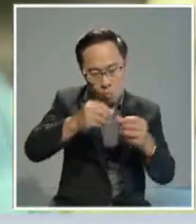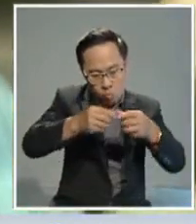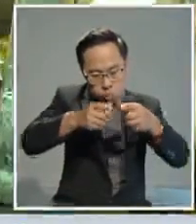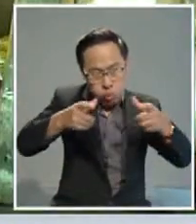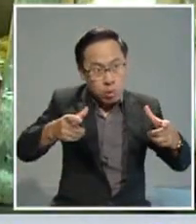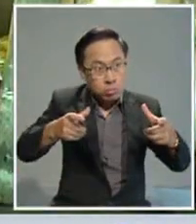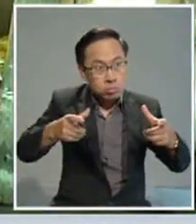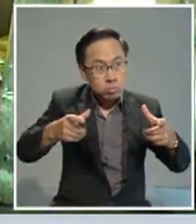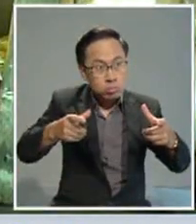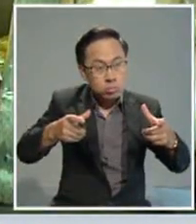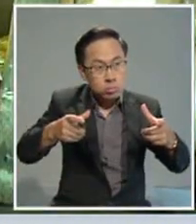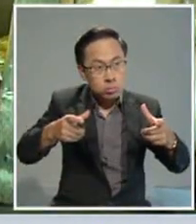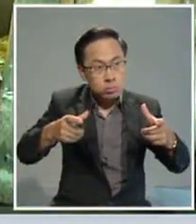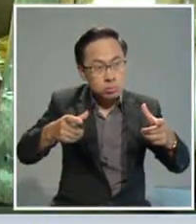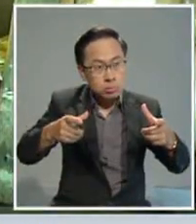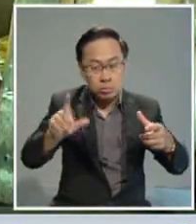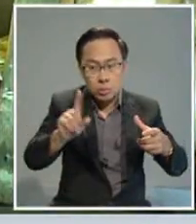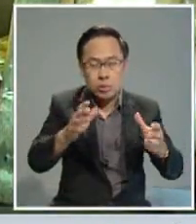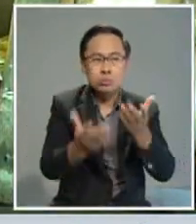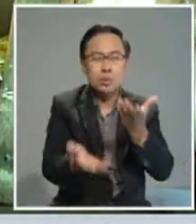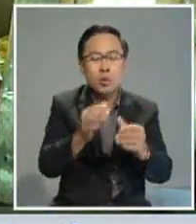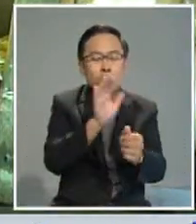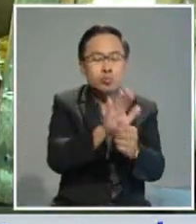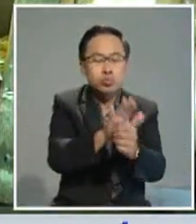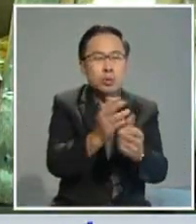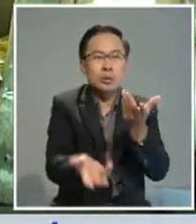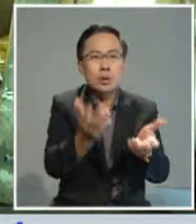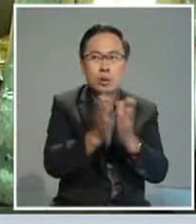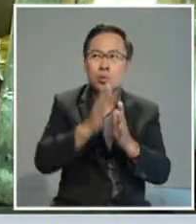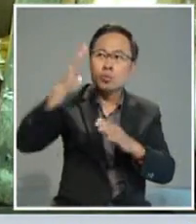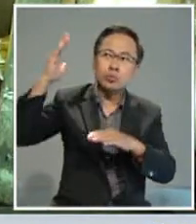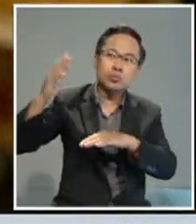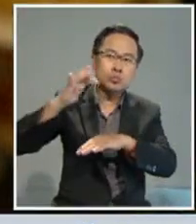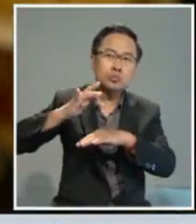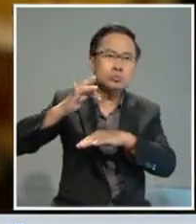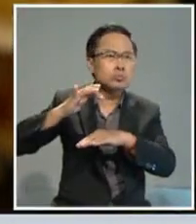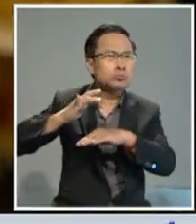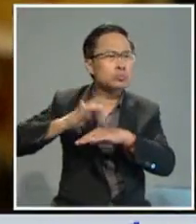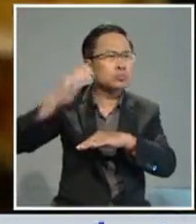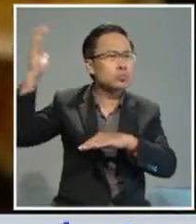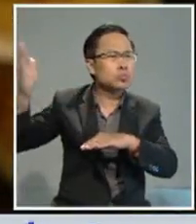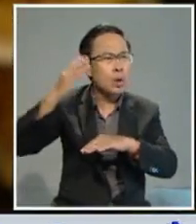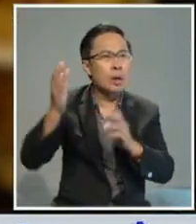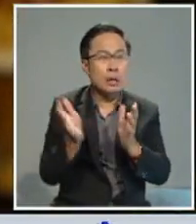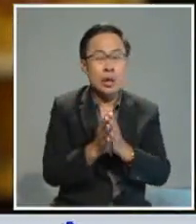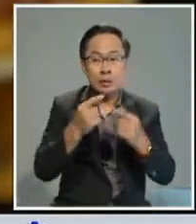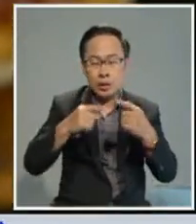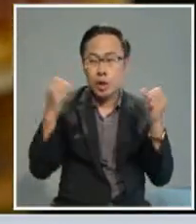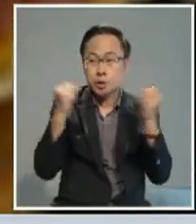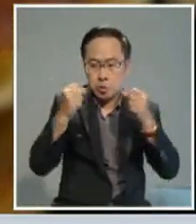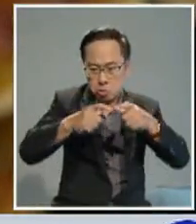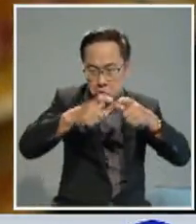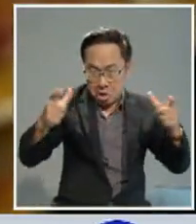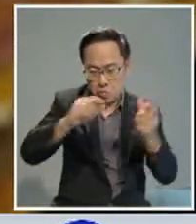ญ่เป็น ใหญ่หรือไม่ใหญ่ขึ้นอยู่กับการดูแลแล้วบรรยากาศถ้าร้อนมากก็จะไม่ใหญ่แต่ถ้าไม่ร้อนดอกก็จะให